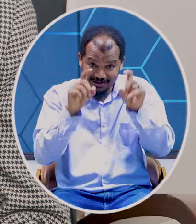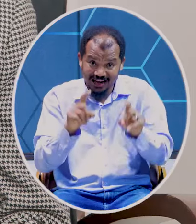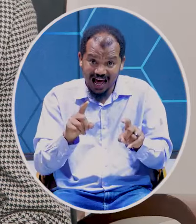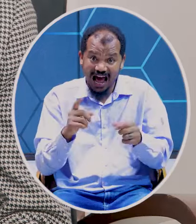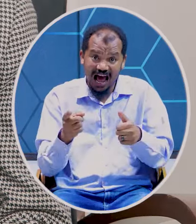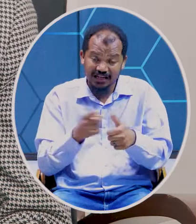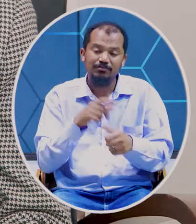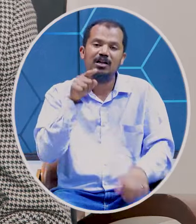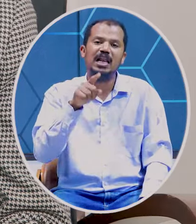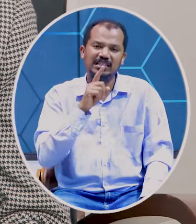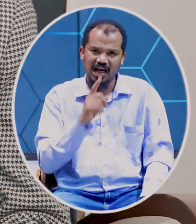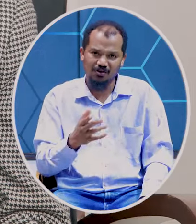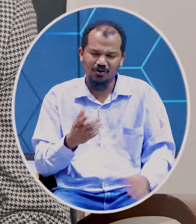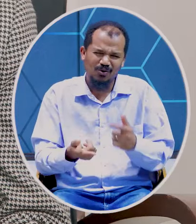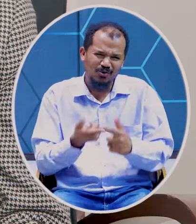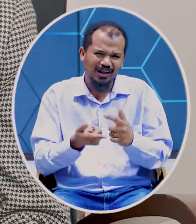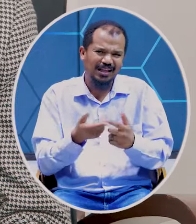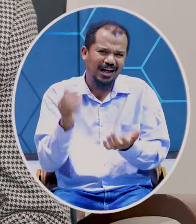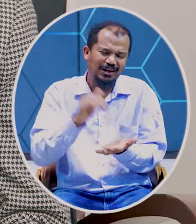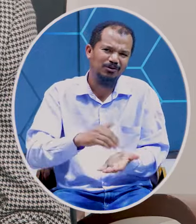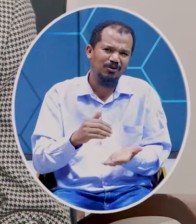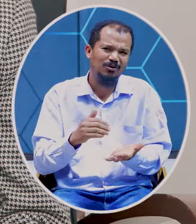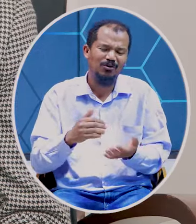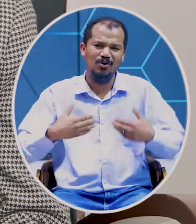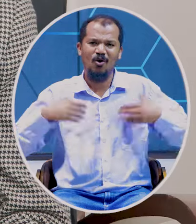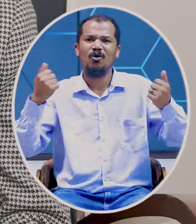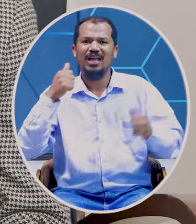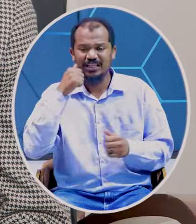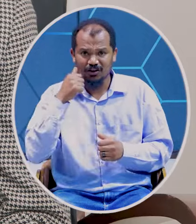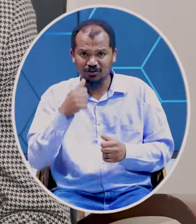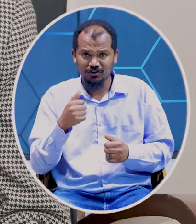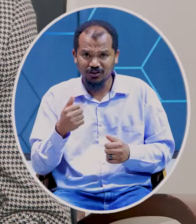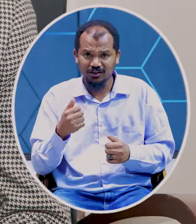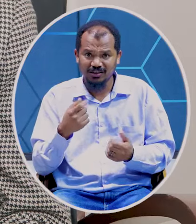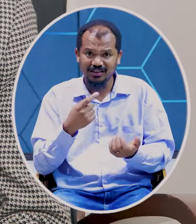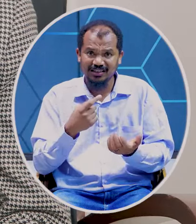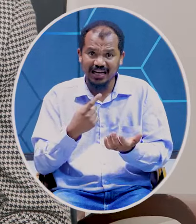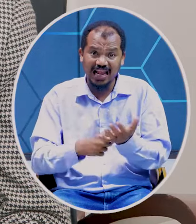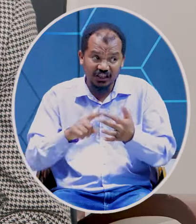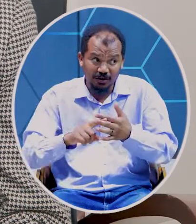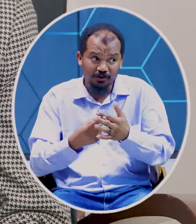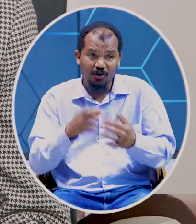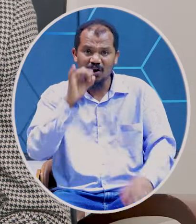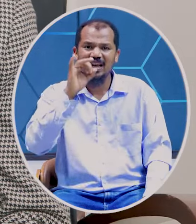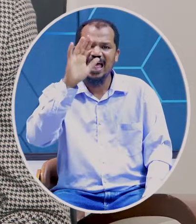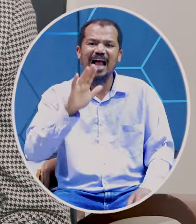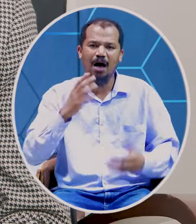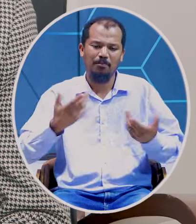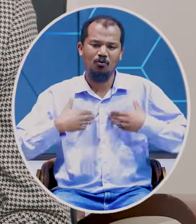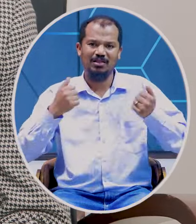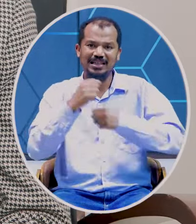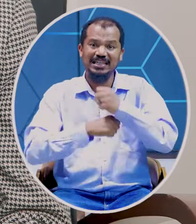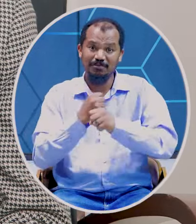ፕሮሞት የሚደረገው አንድም ለዛ ነው፣ ሁለተኛ ደግሞ ለወጣት ሴቶች ግንኙነት ላልጀመሩ በለጋ እድሜ